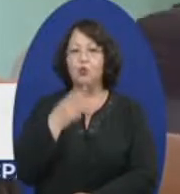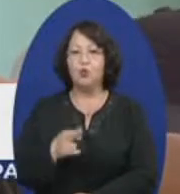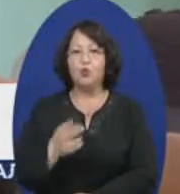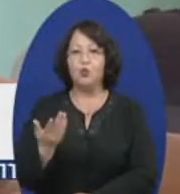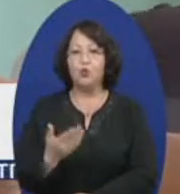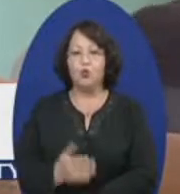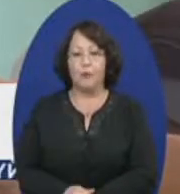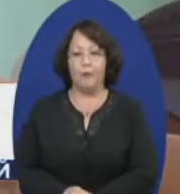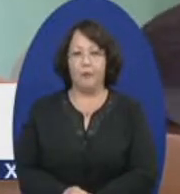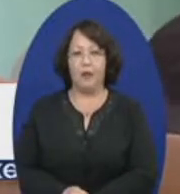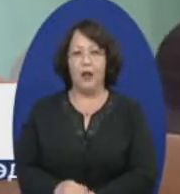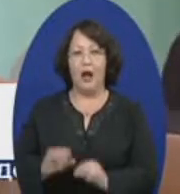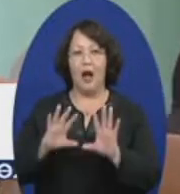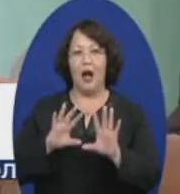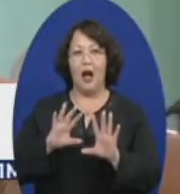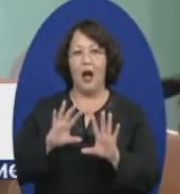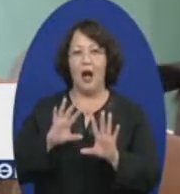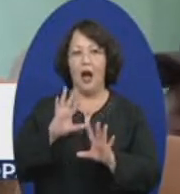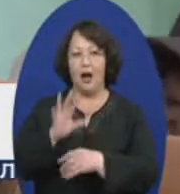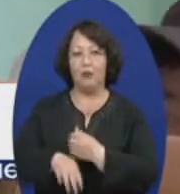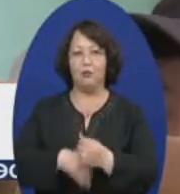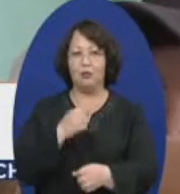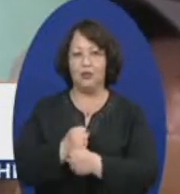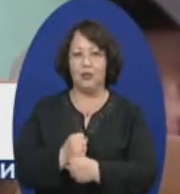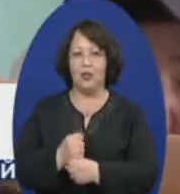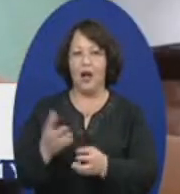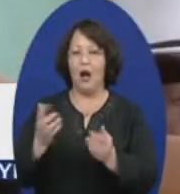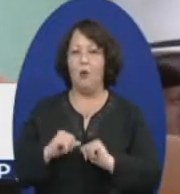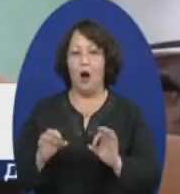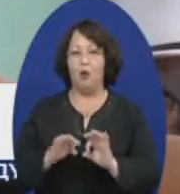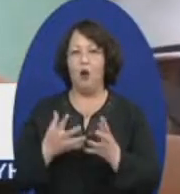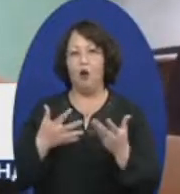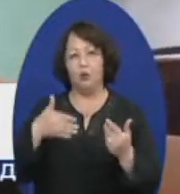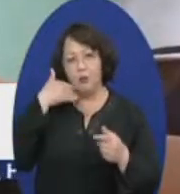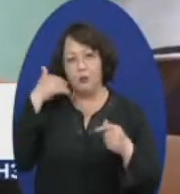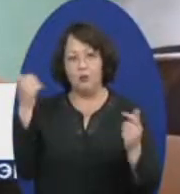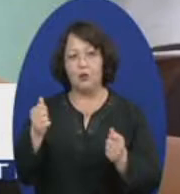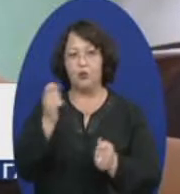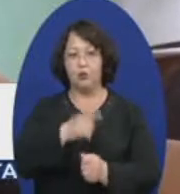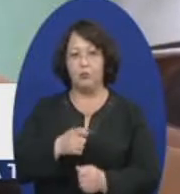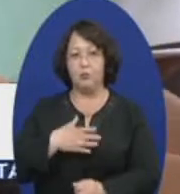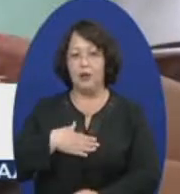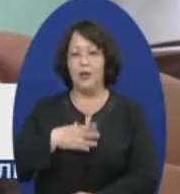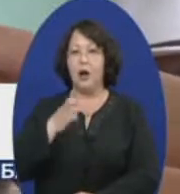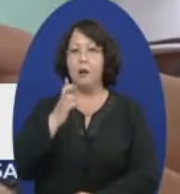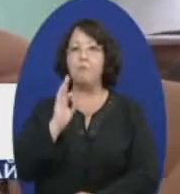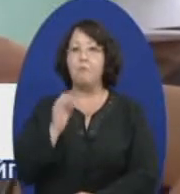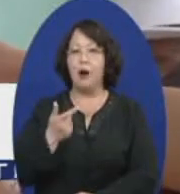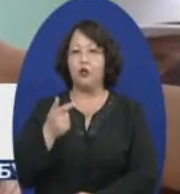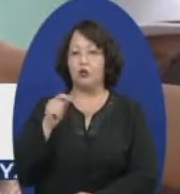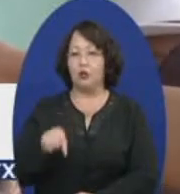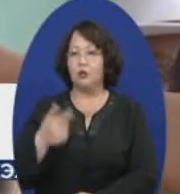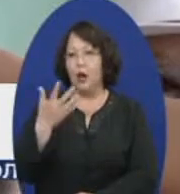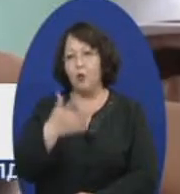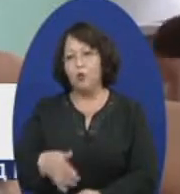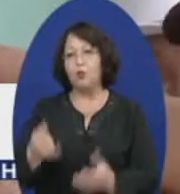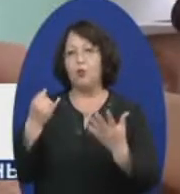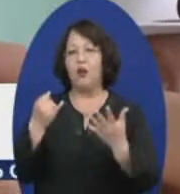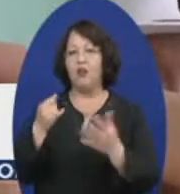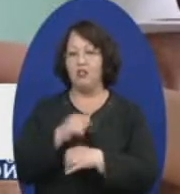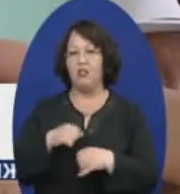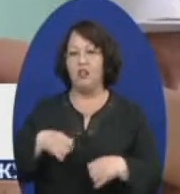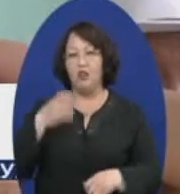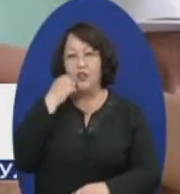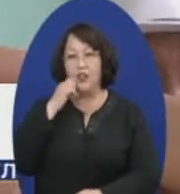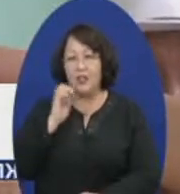гэвэл 10 жилийн аваагүй нэлээ олон мачт байдсан байна. Манай багтлахад 5-6 иргэн байд. Одоо төсөлт орохгүй гэдэг ажилласан жил